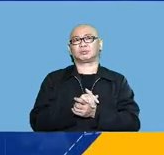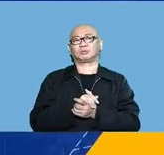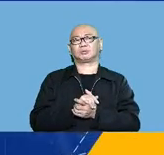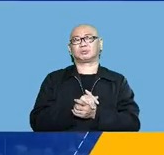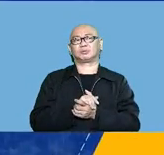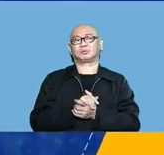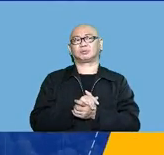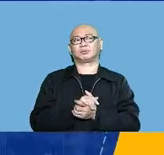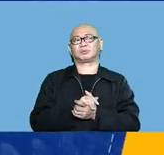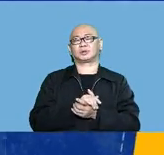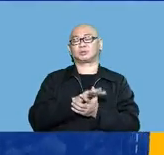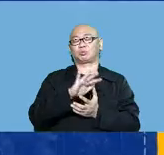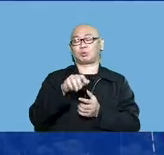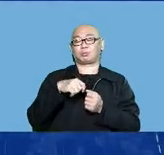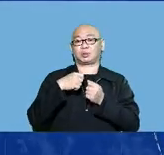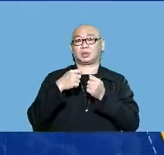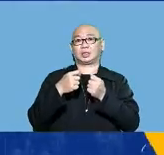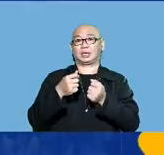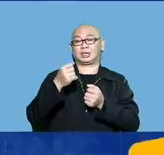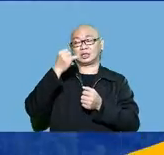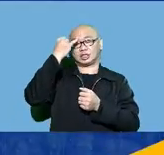segala inspirasi dan